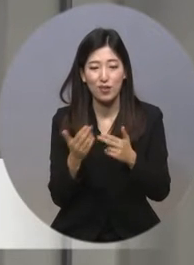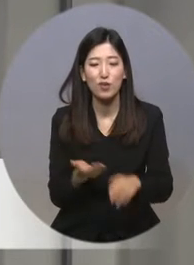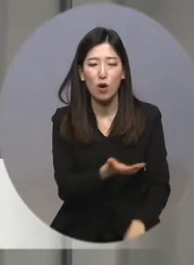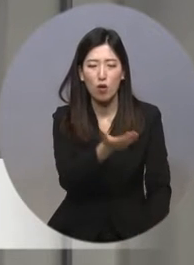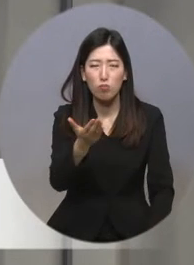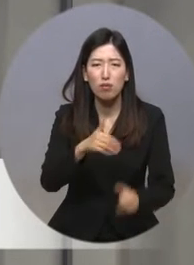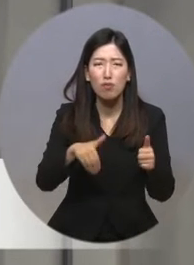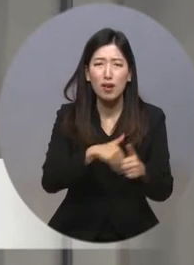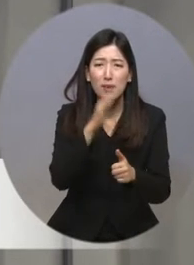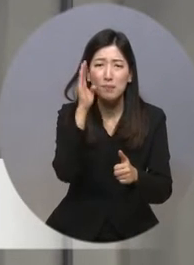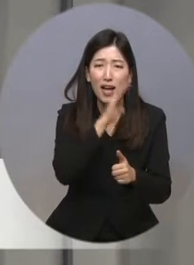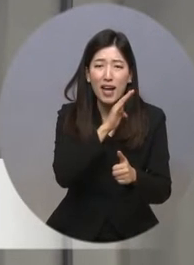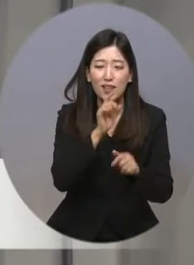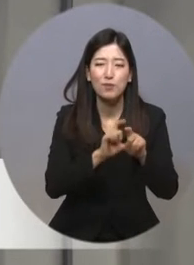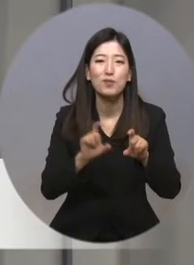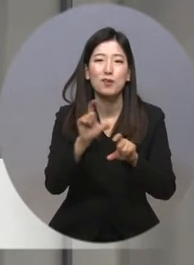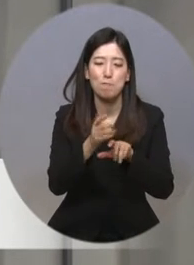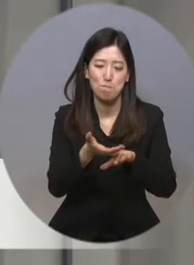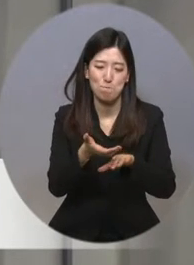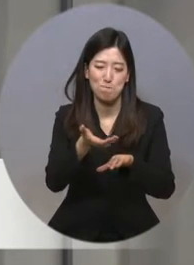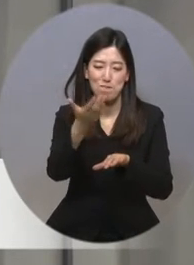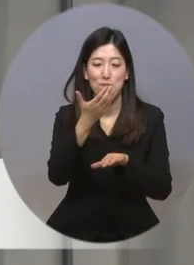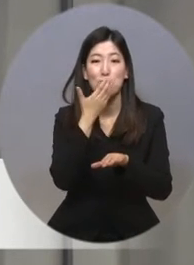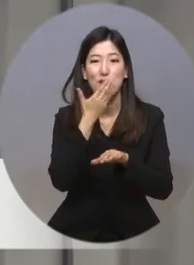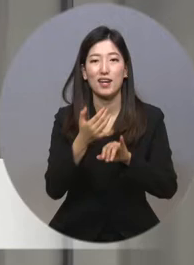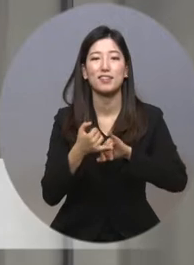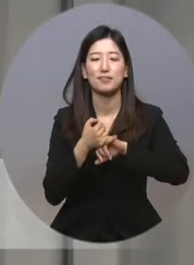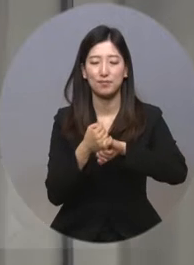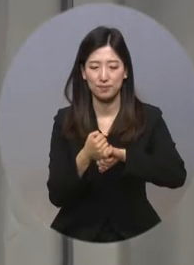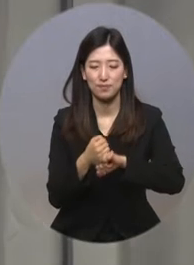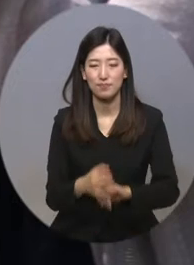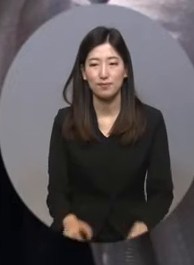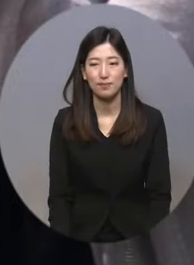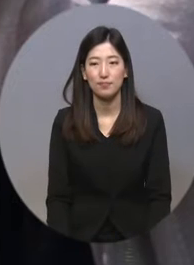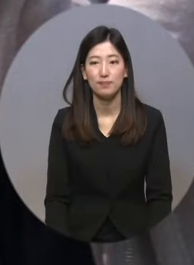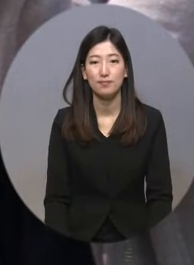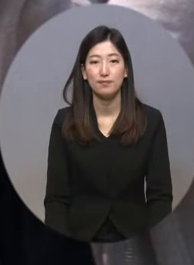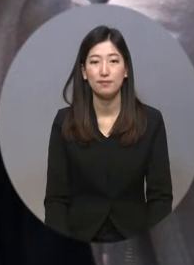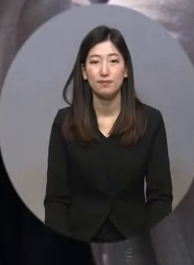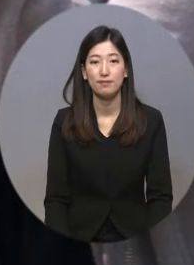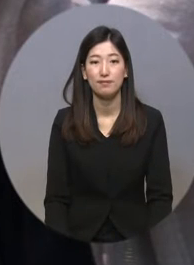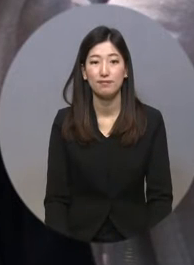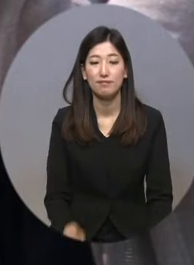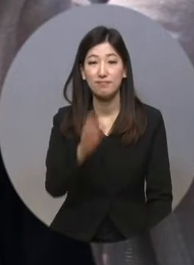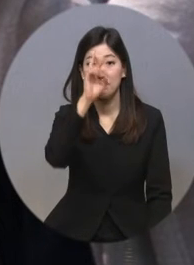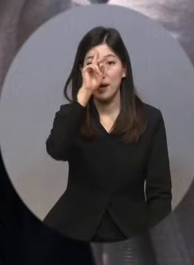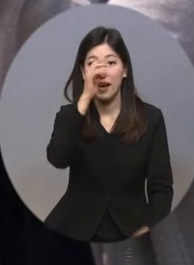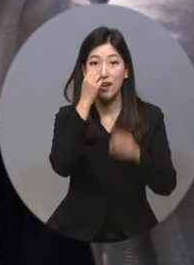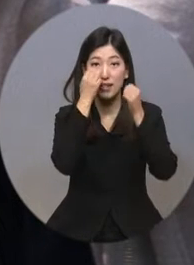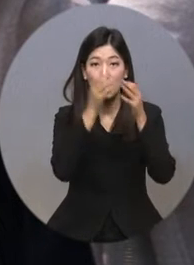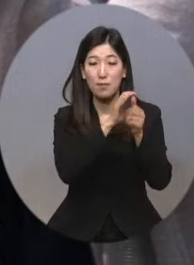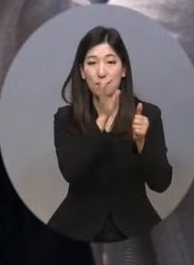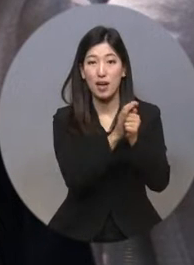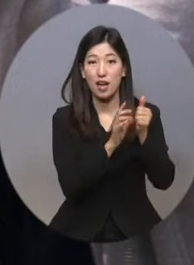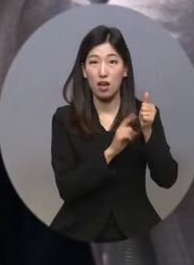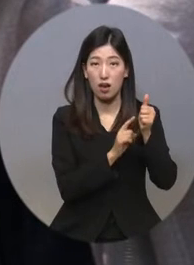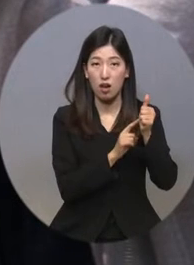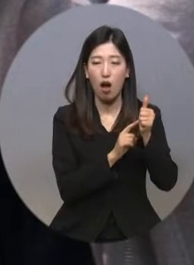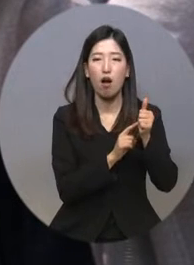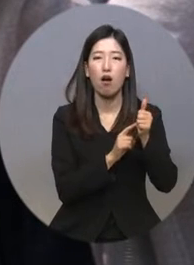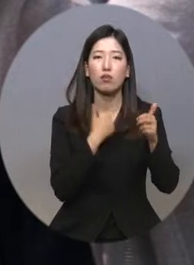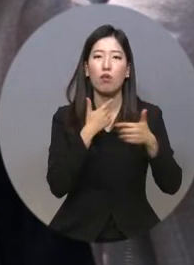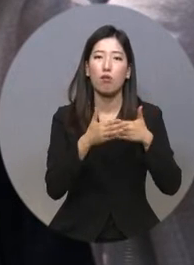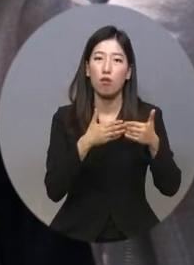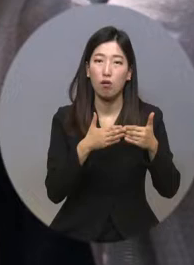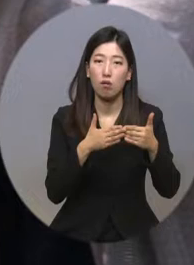초구 개선이 부끄러운 훨씬 더 넣어줄 거죠 그런가요 박회장은 현장에서 24년